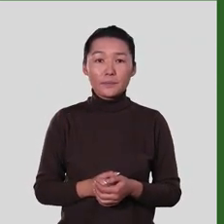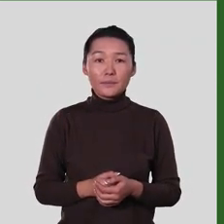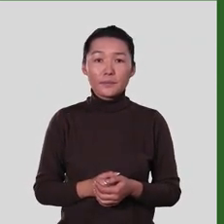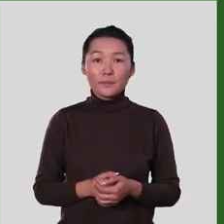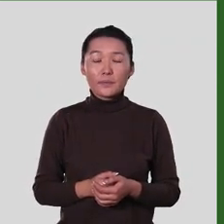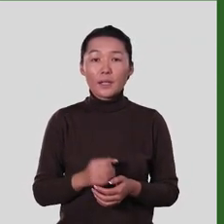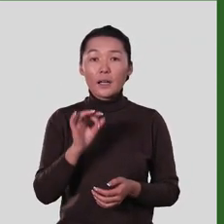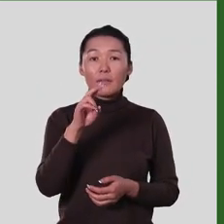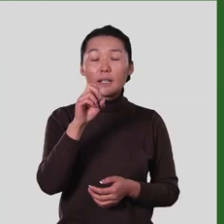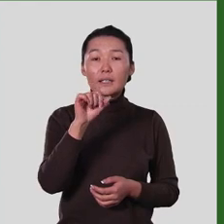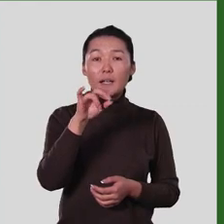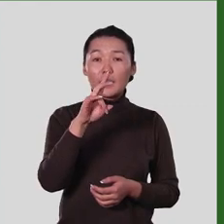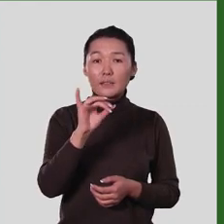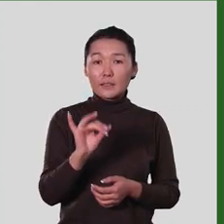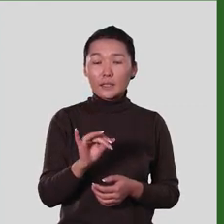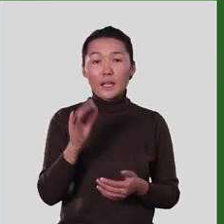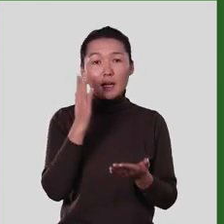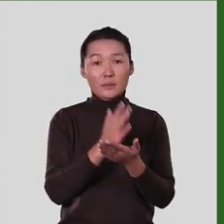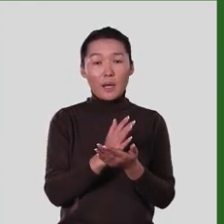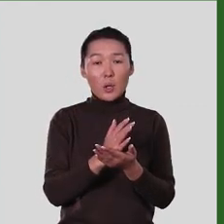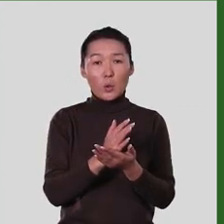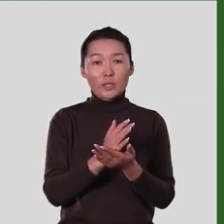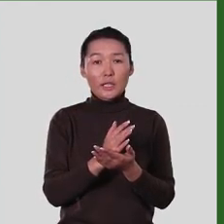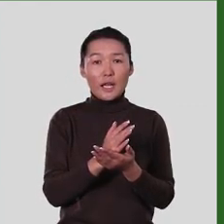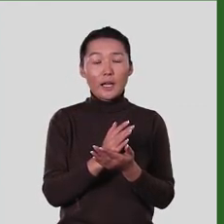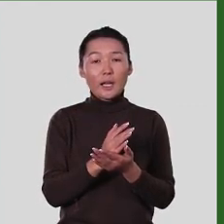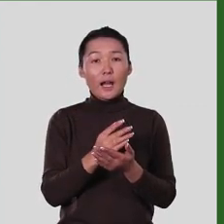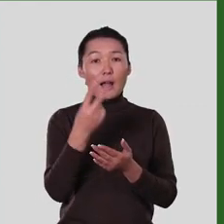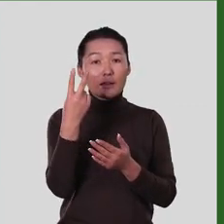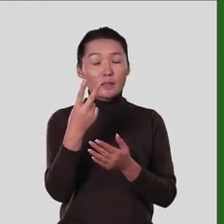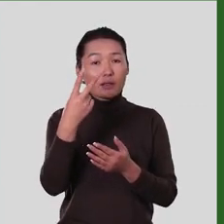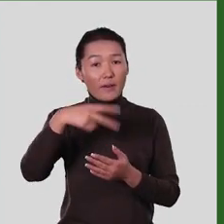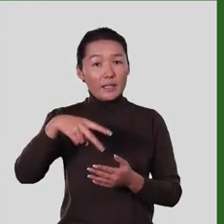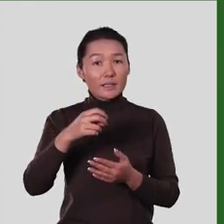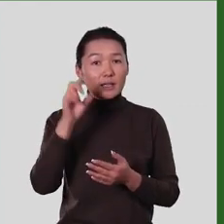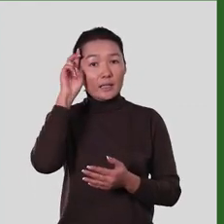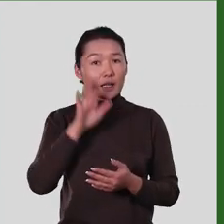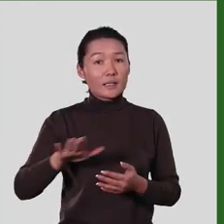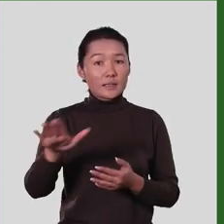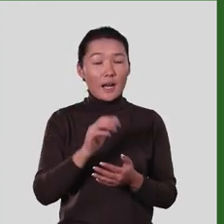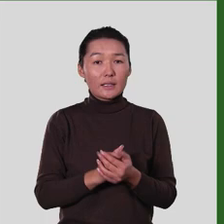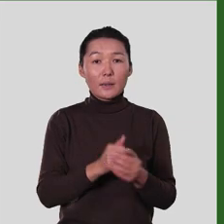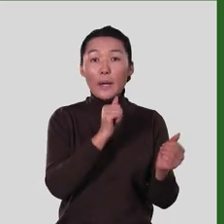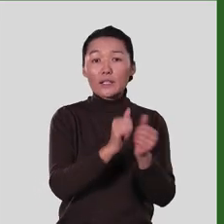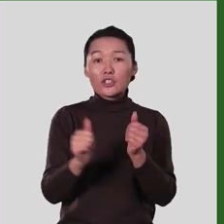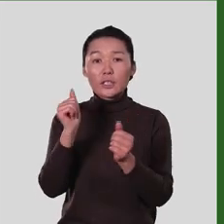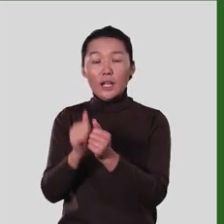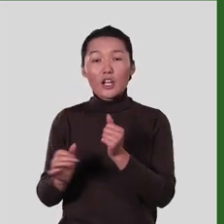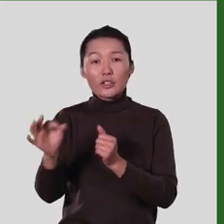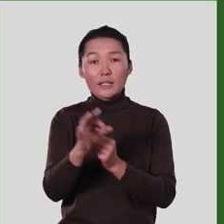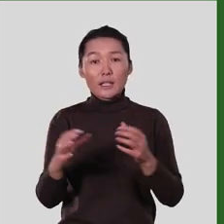В океане расположено примерно два десятка стран. Практически каждая островная